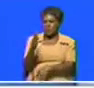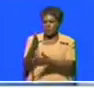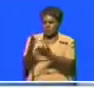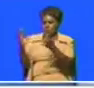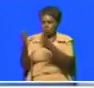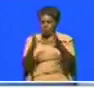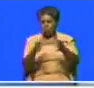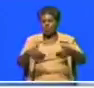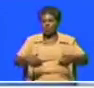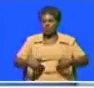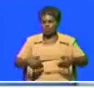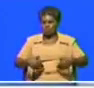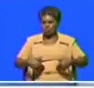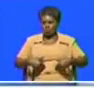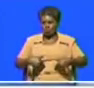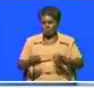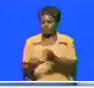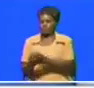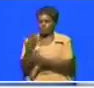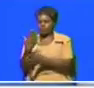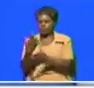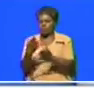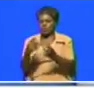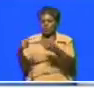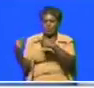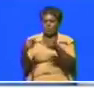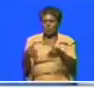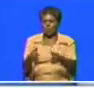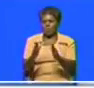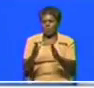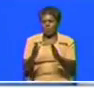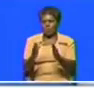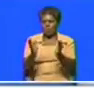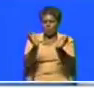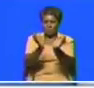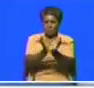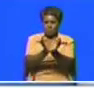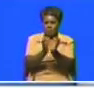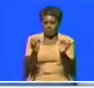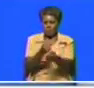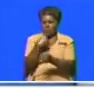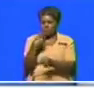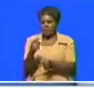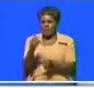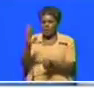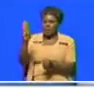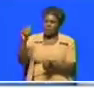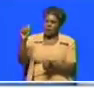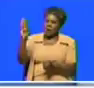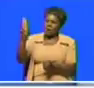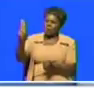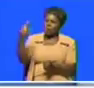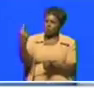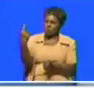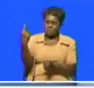vijana ambao wamesababisha ghasia barabarani, wamesema kwamba lazima atiwe nguvuni na ashtakiwe. Na hatuwezi kusema kwamba ni Babu peke yake ambaye amehusika.